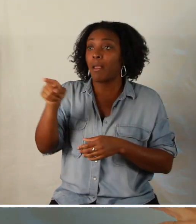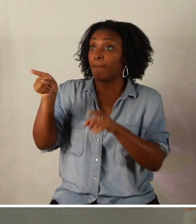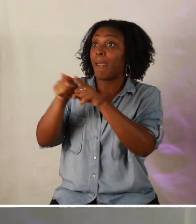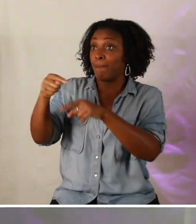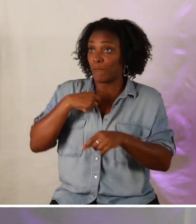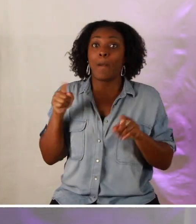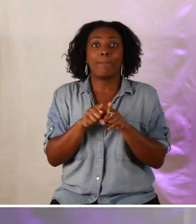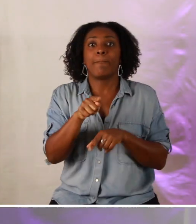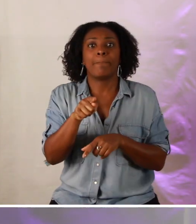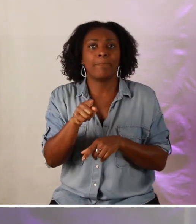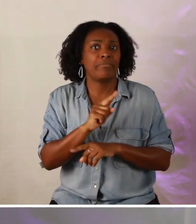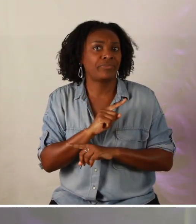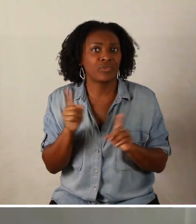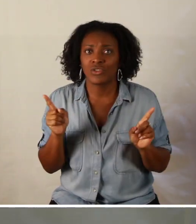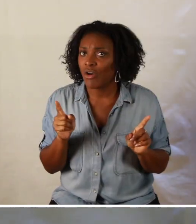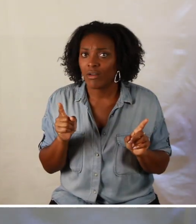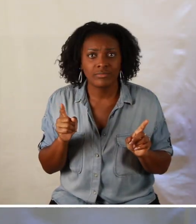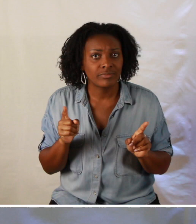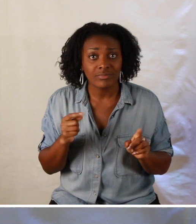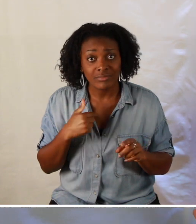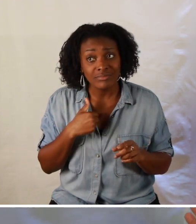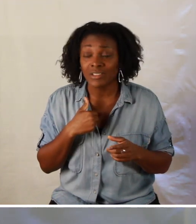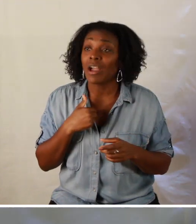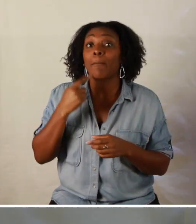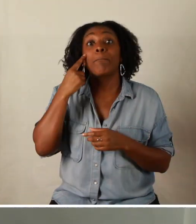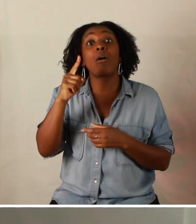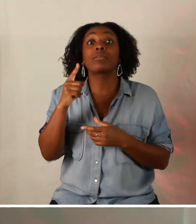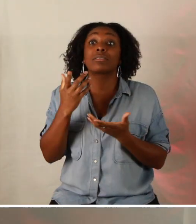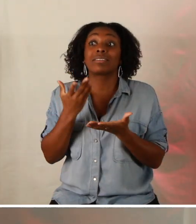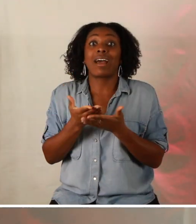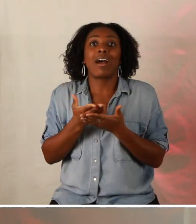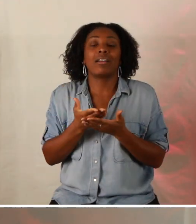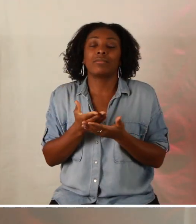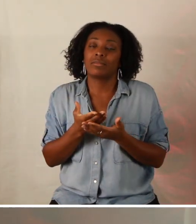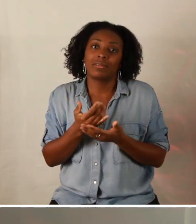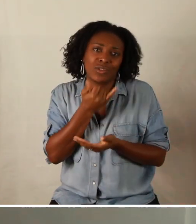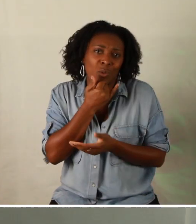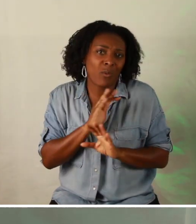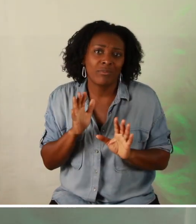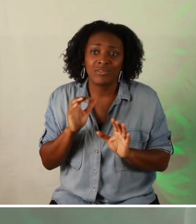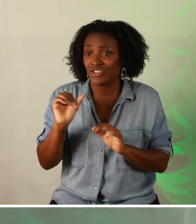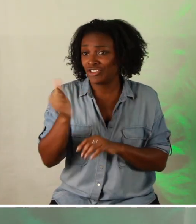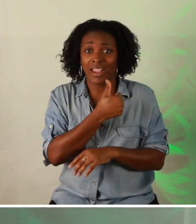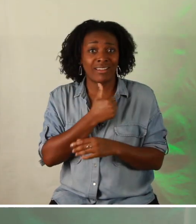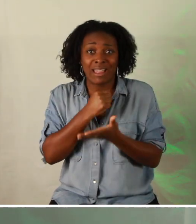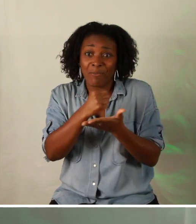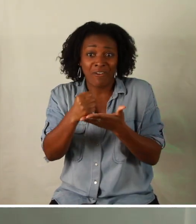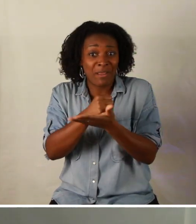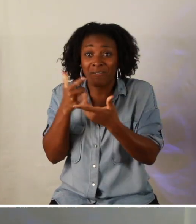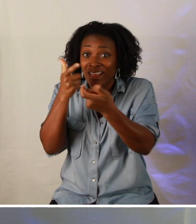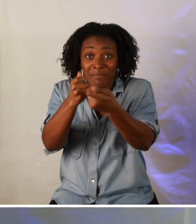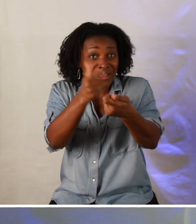passé chez l'autre, ça va se passer chez moi. Moi, je suis passé par ce genre d'épreuve et d'erreur. Non, chaque épreuve est adaptée et